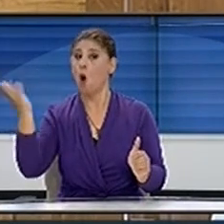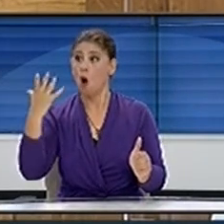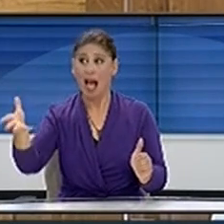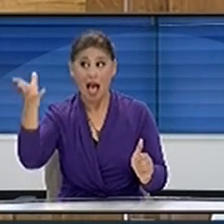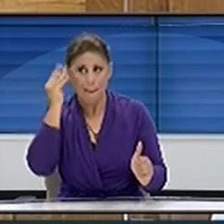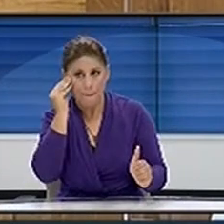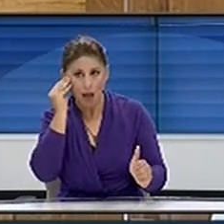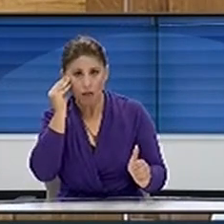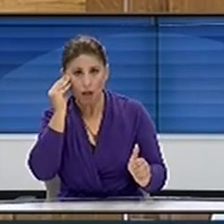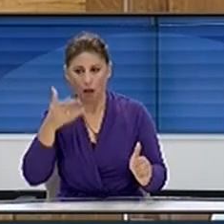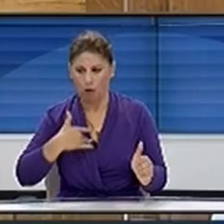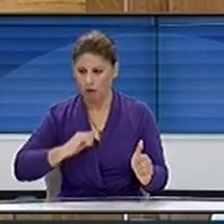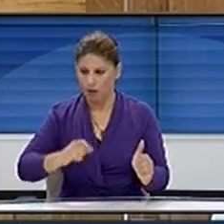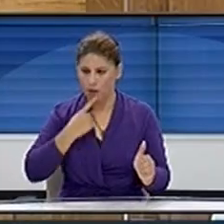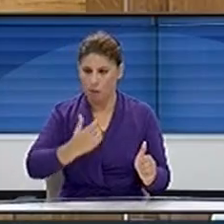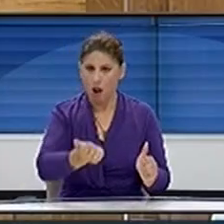ότι ήταν λάθος.